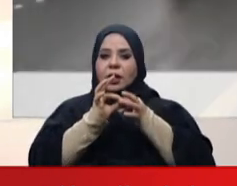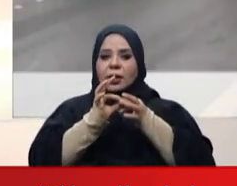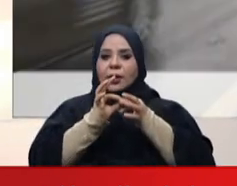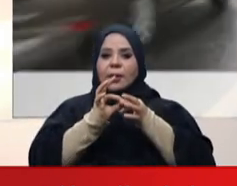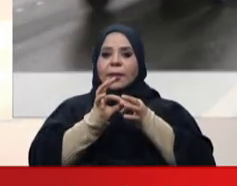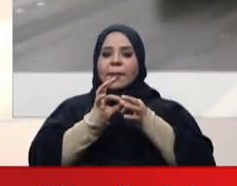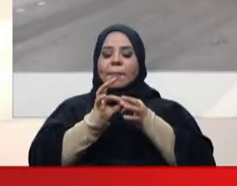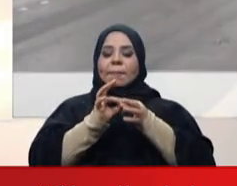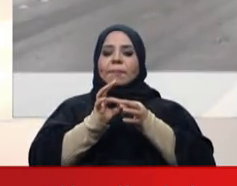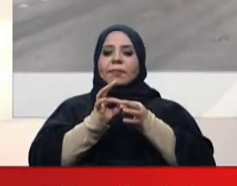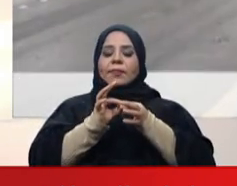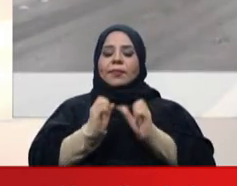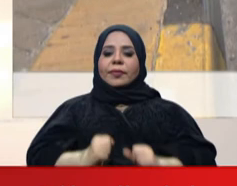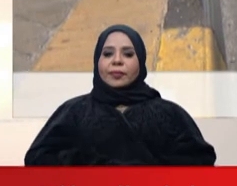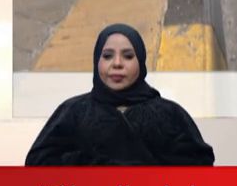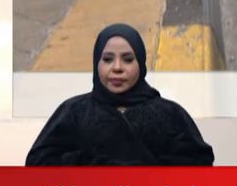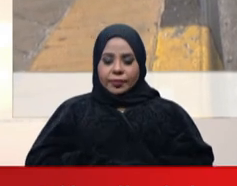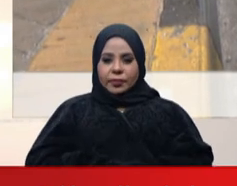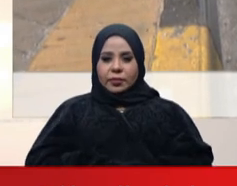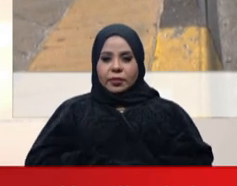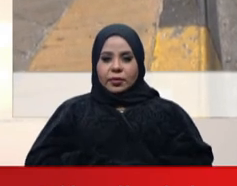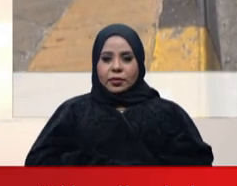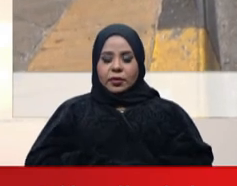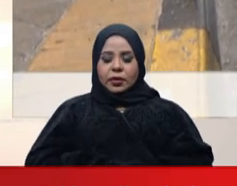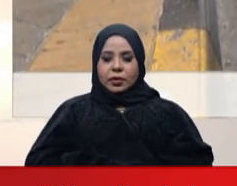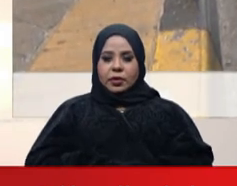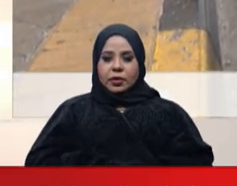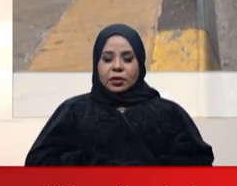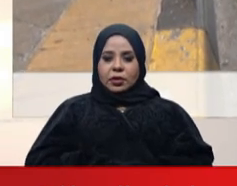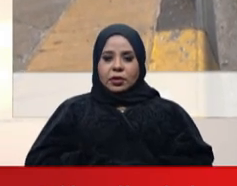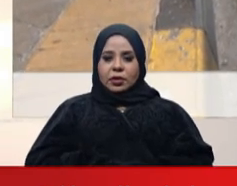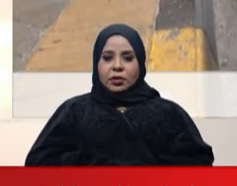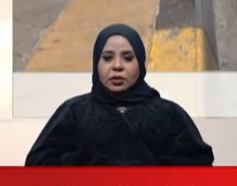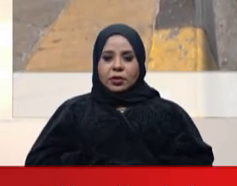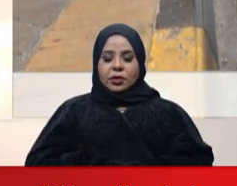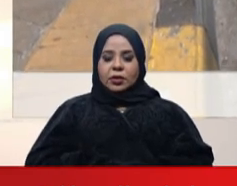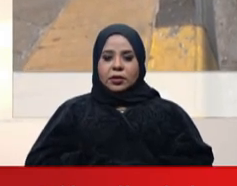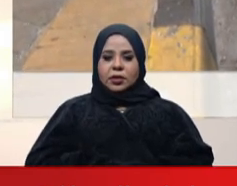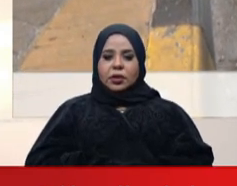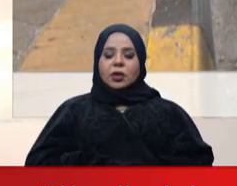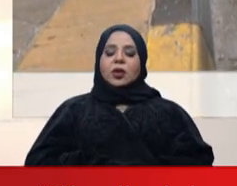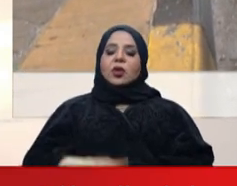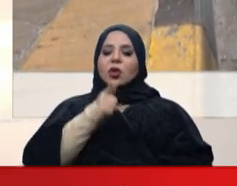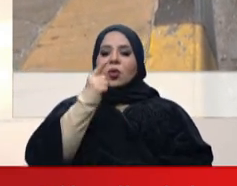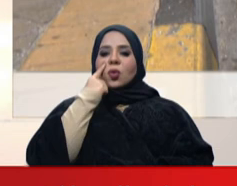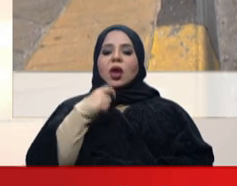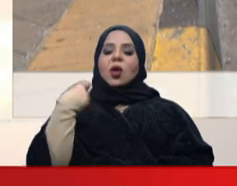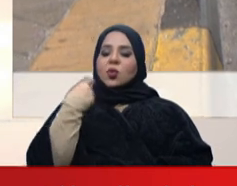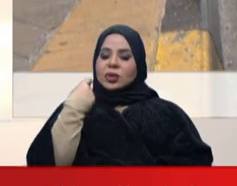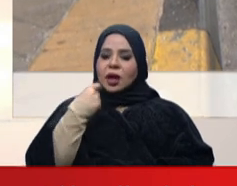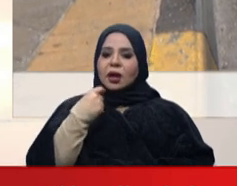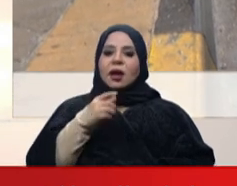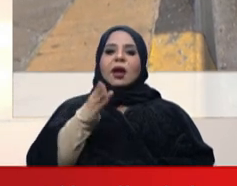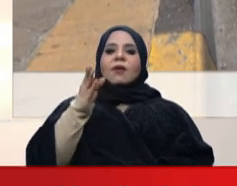أي شكوى أو خلل. والوزارة لديها مركز يعمل على مدار العام، مركز تحكم لشبكة